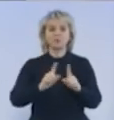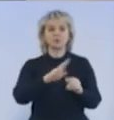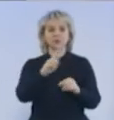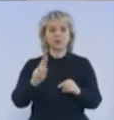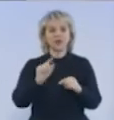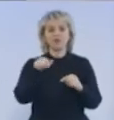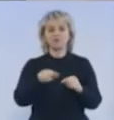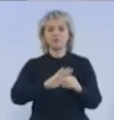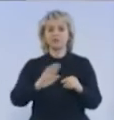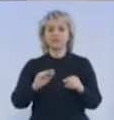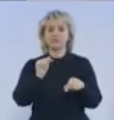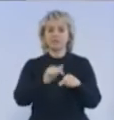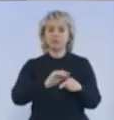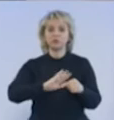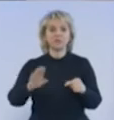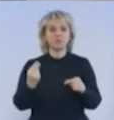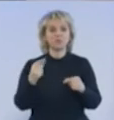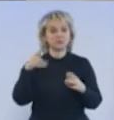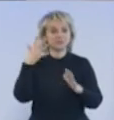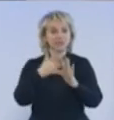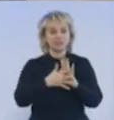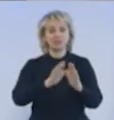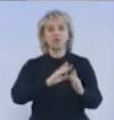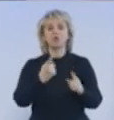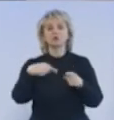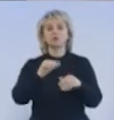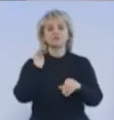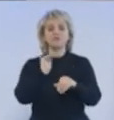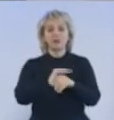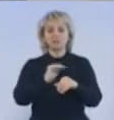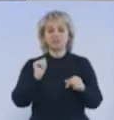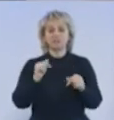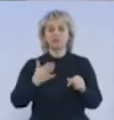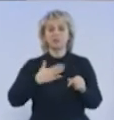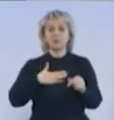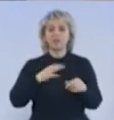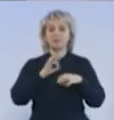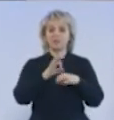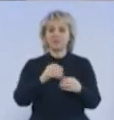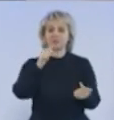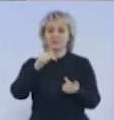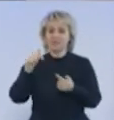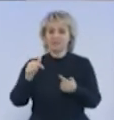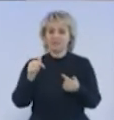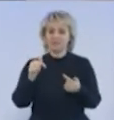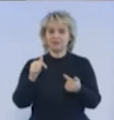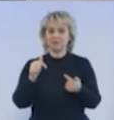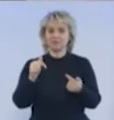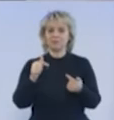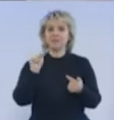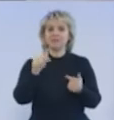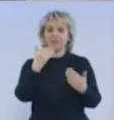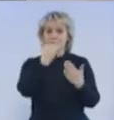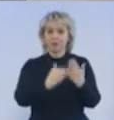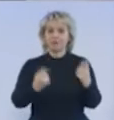и не затрагивает ни бюджетных затрат. То есть фактически мы приводим соответствие в тех